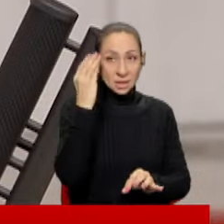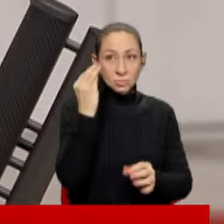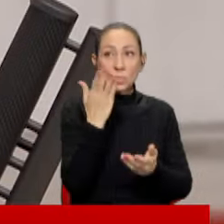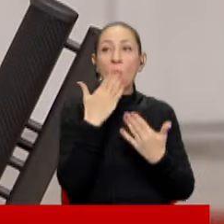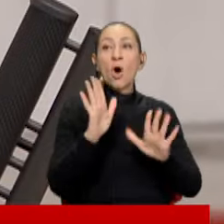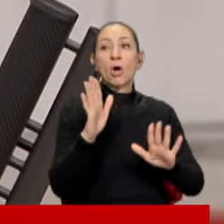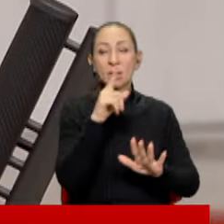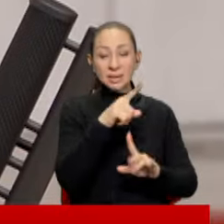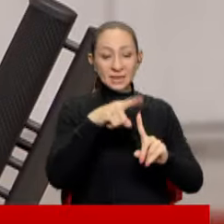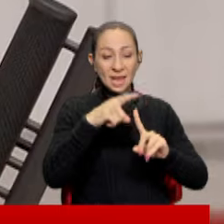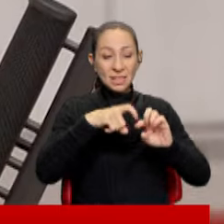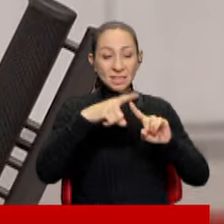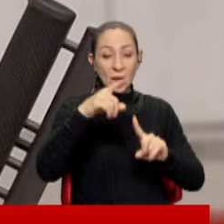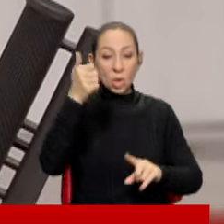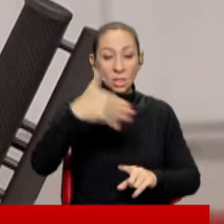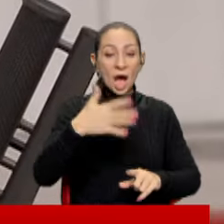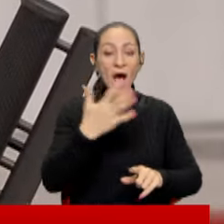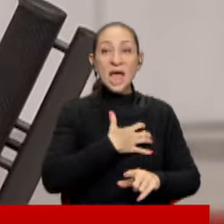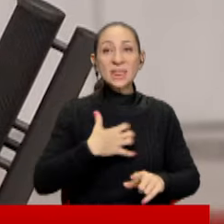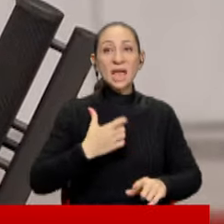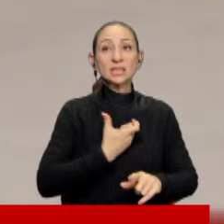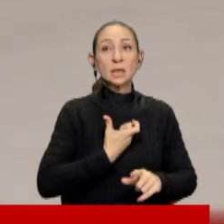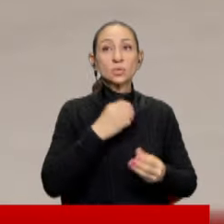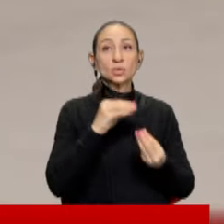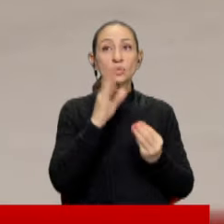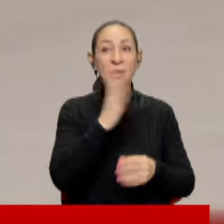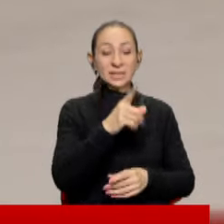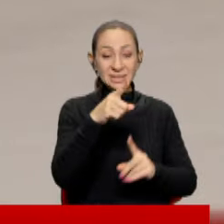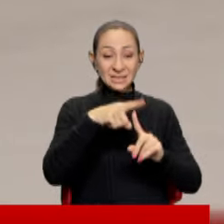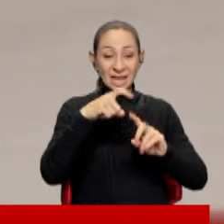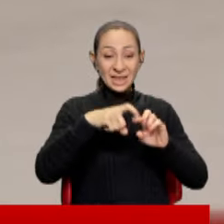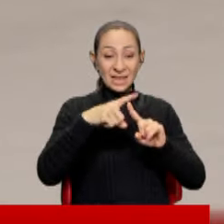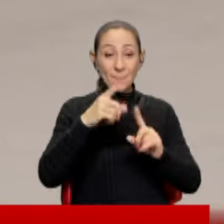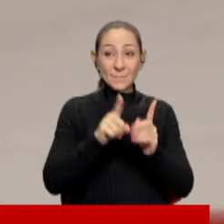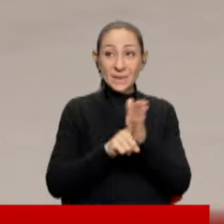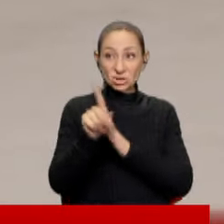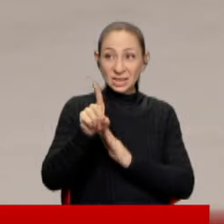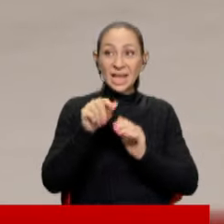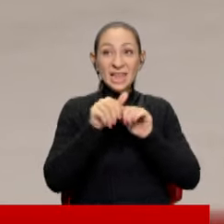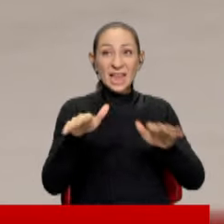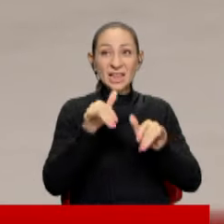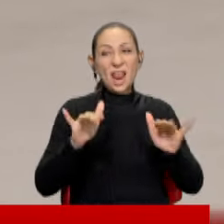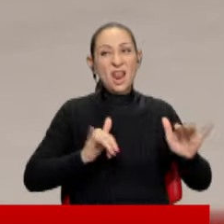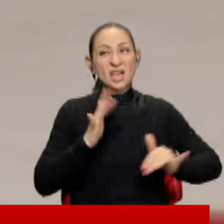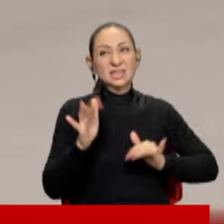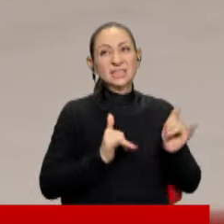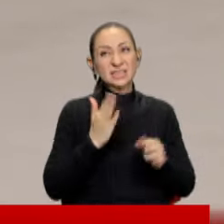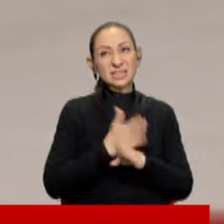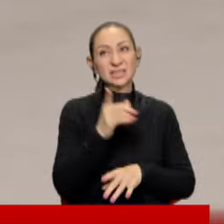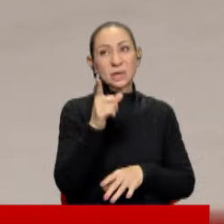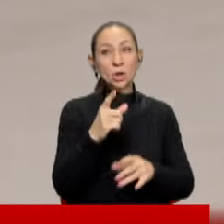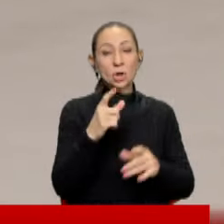yok sayan TRT yönetimi açıkça anayasal suç işlemektedir. Siz TRT'nin başarısından ve yayınlarından rahatsızsınız aslında. Gökhan Bey bir